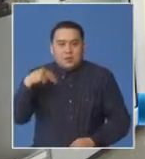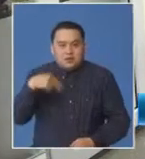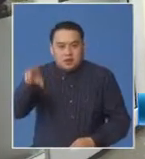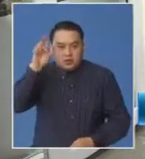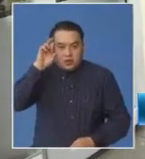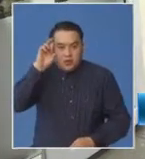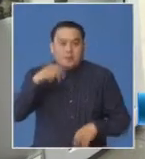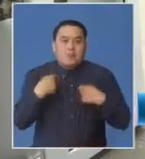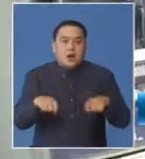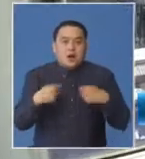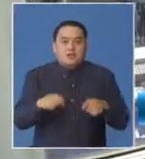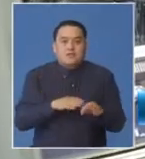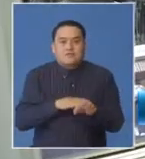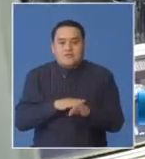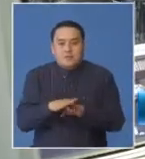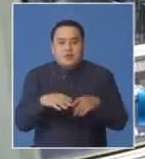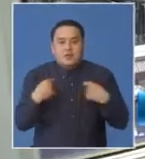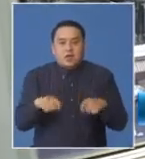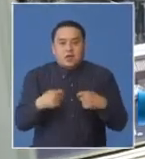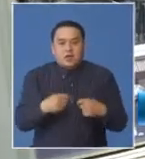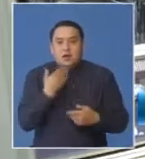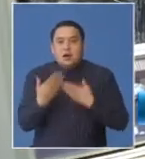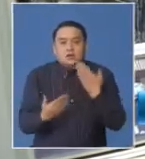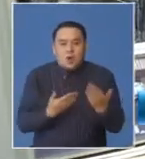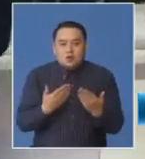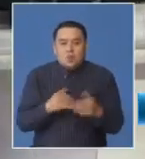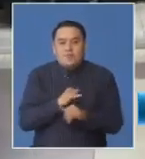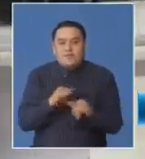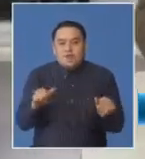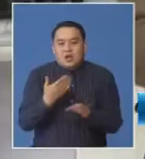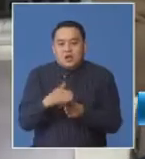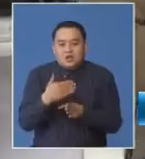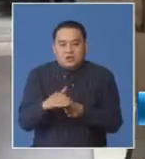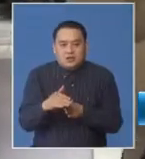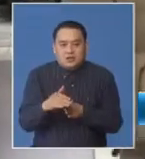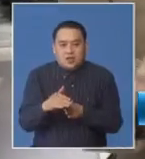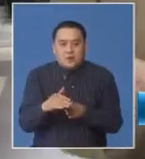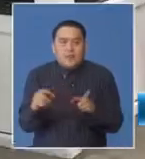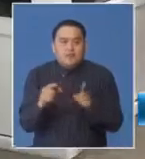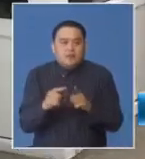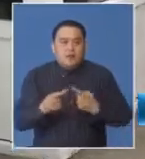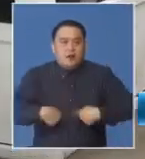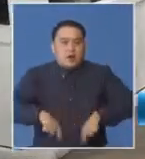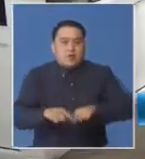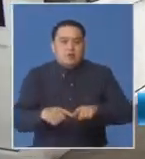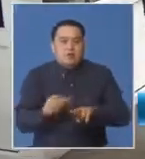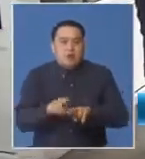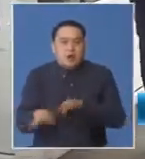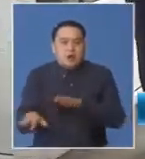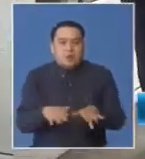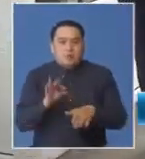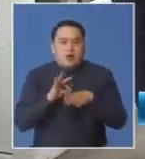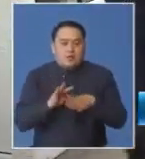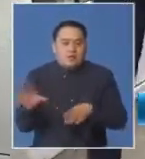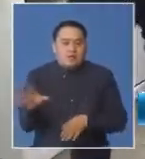президента страны. Продавцы и реализаторы расспрашивали об увеличении микрокредитов. По словам организаторов, подобные акции